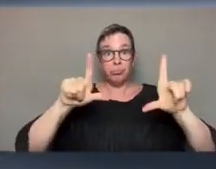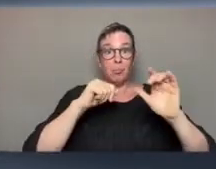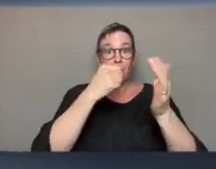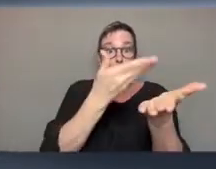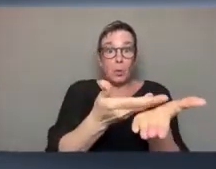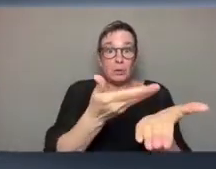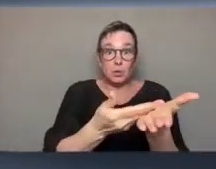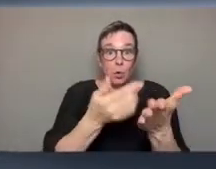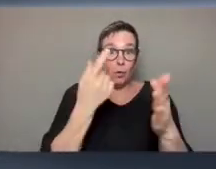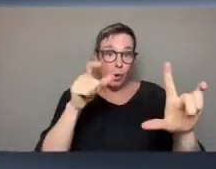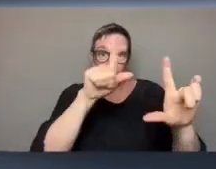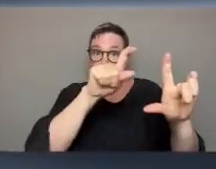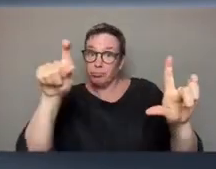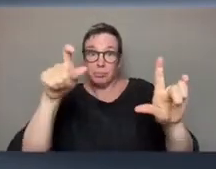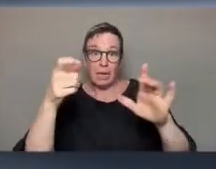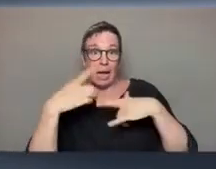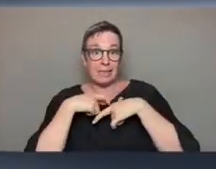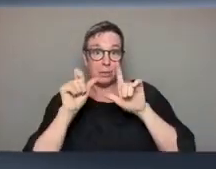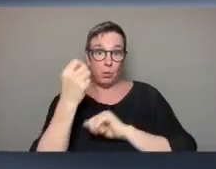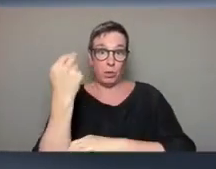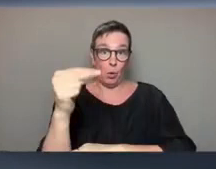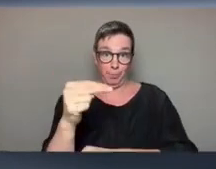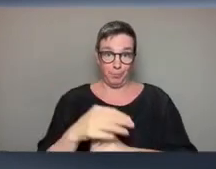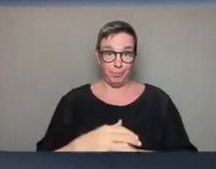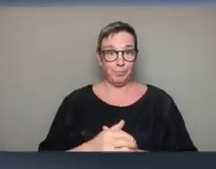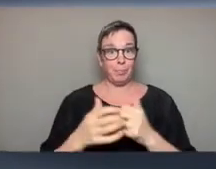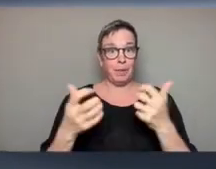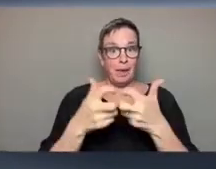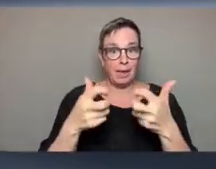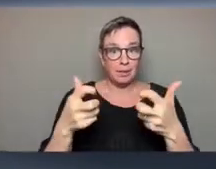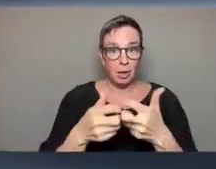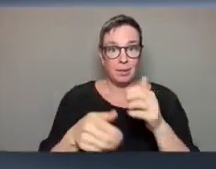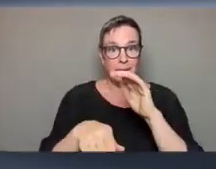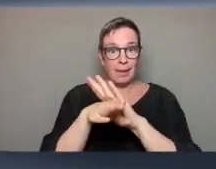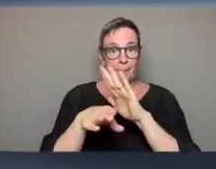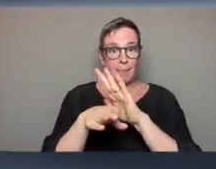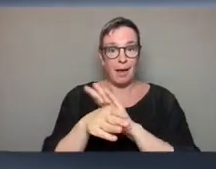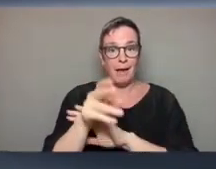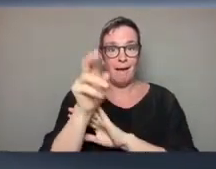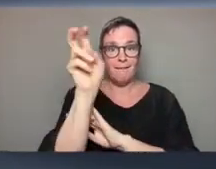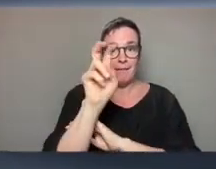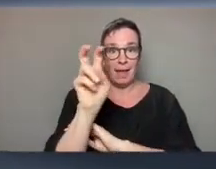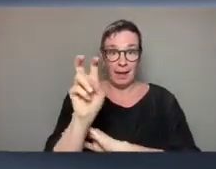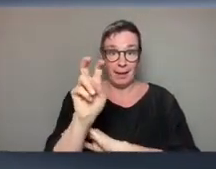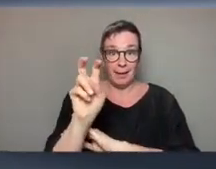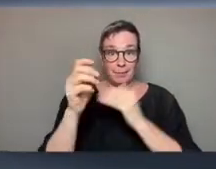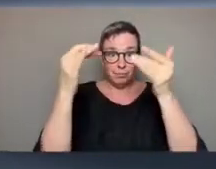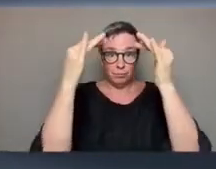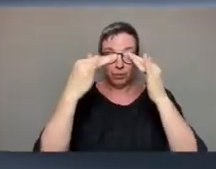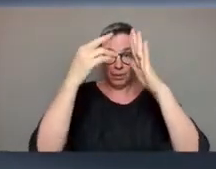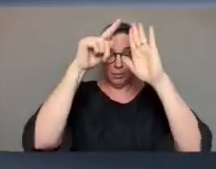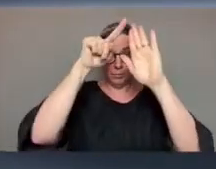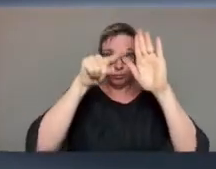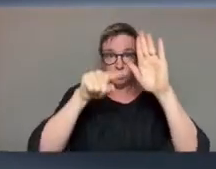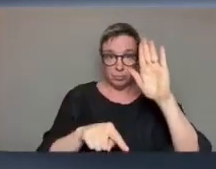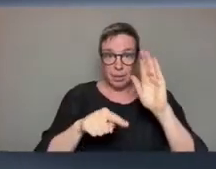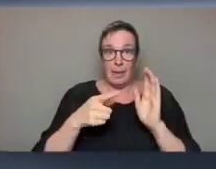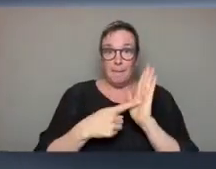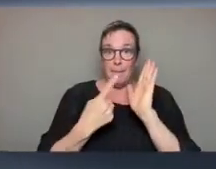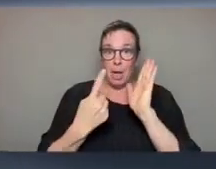web. Ici, on voit l'exemple des bains Ander. Quand on descend sur cette page, on voit les